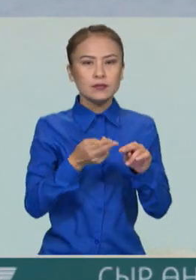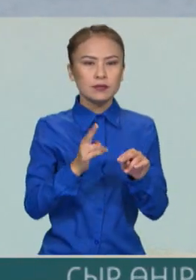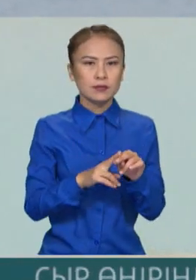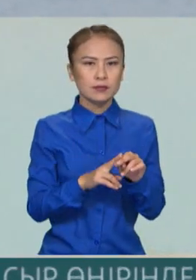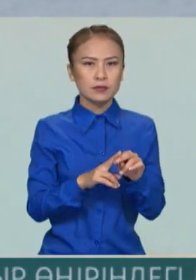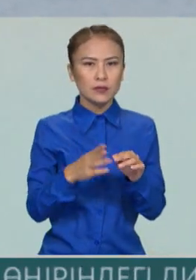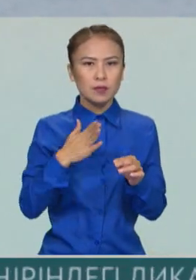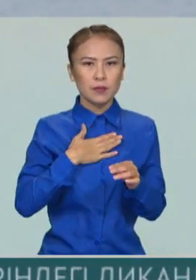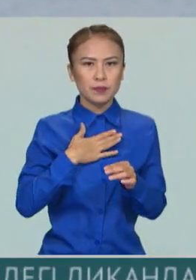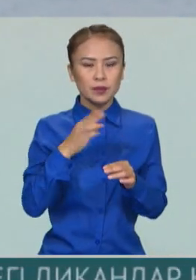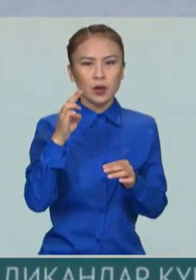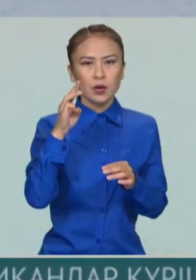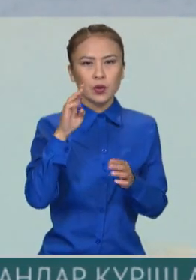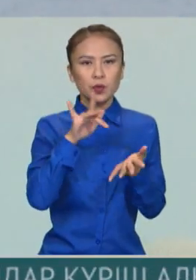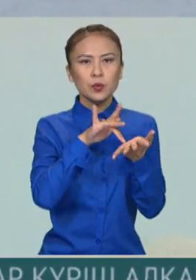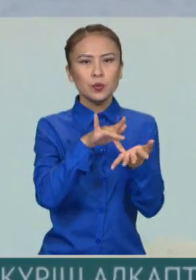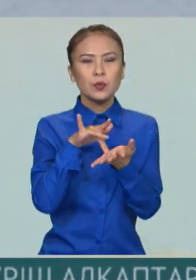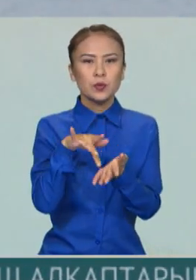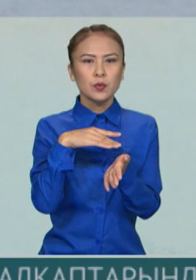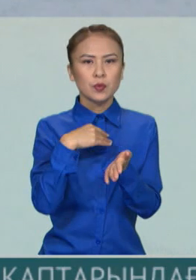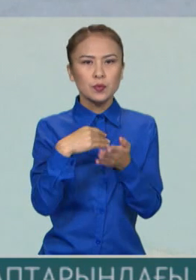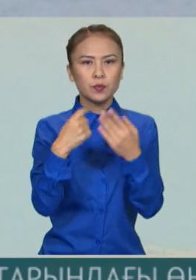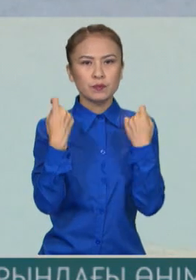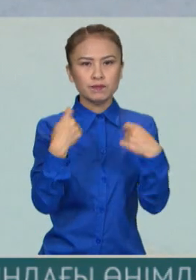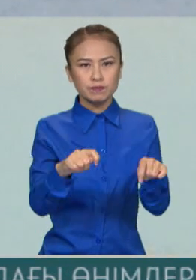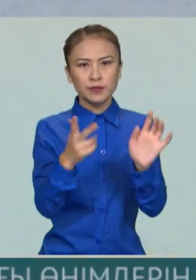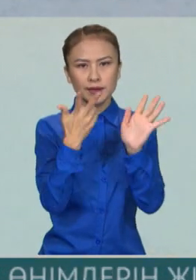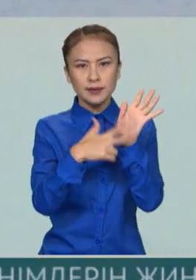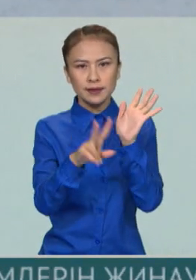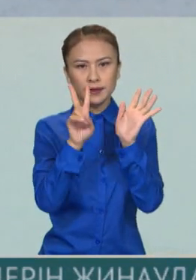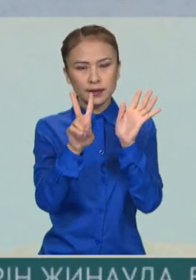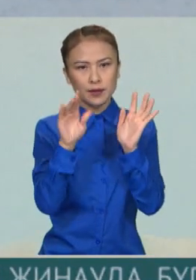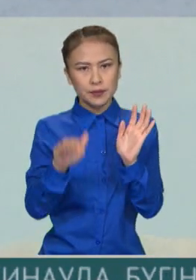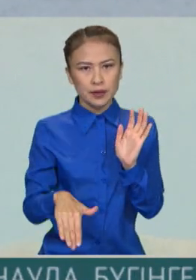шамамен бізде турпакет сатылған саны 82 мыңдай.